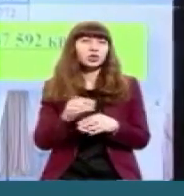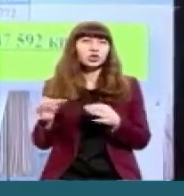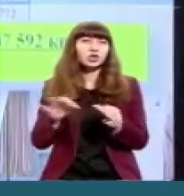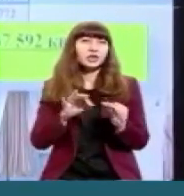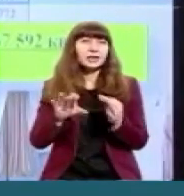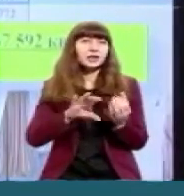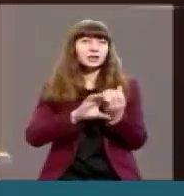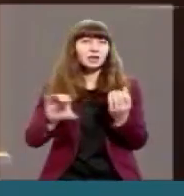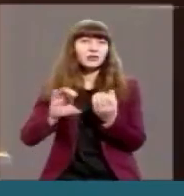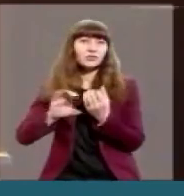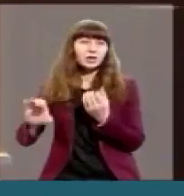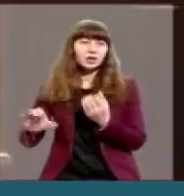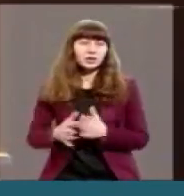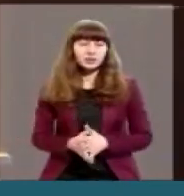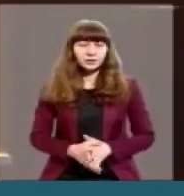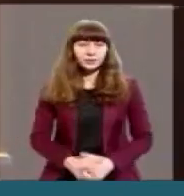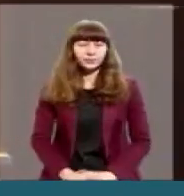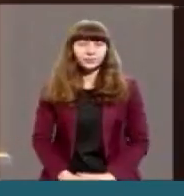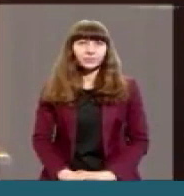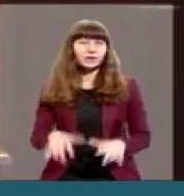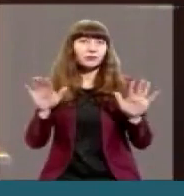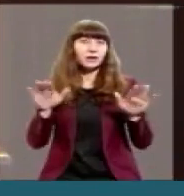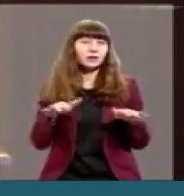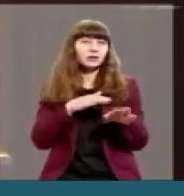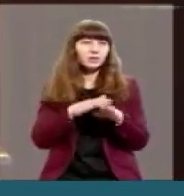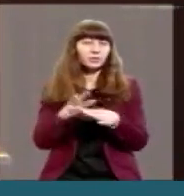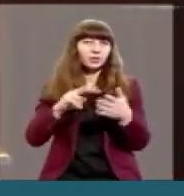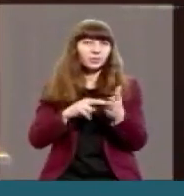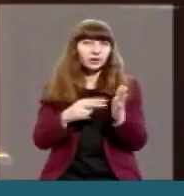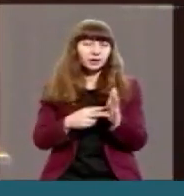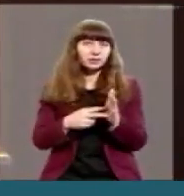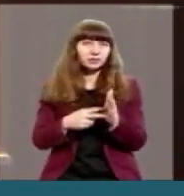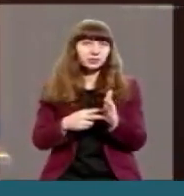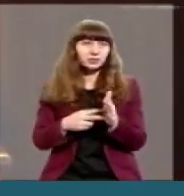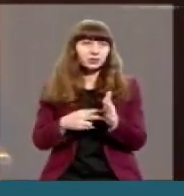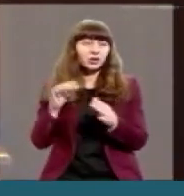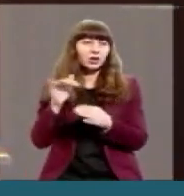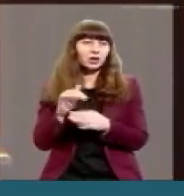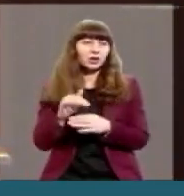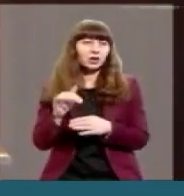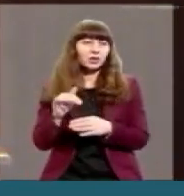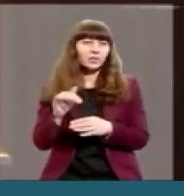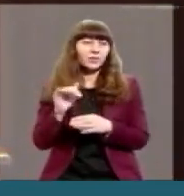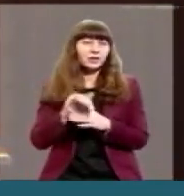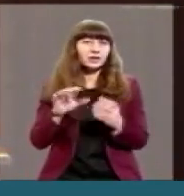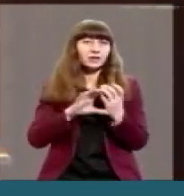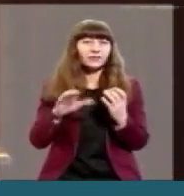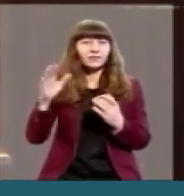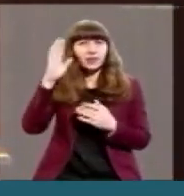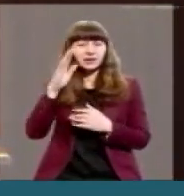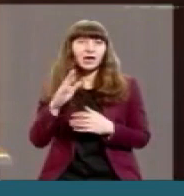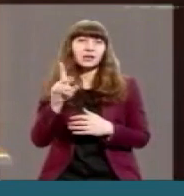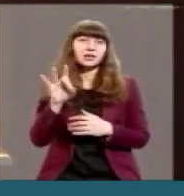инженерные коммуникации. В городе Аркалык реализуется сегодня проект подведения сетей инфраструктуры, вода,